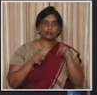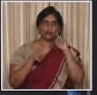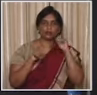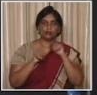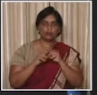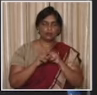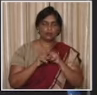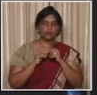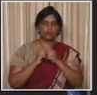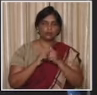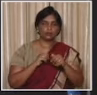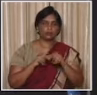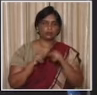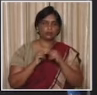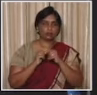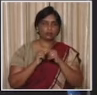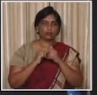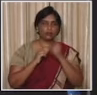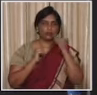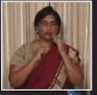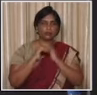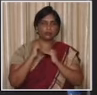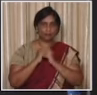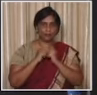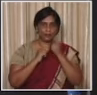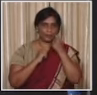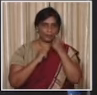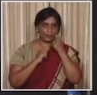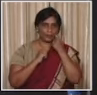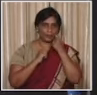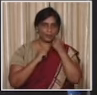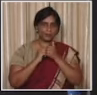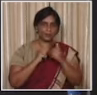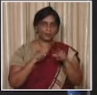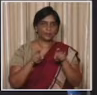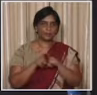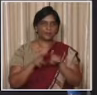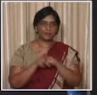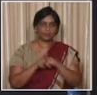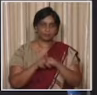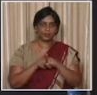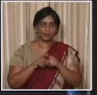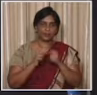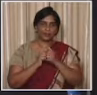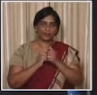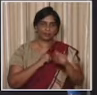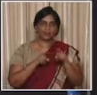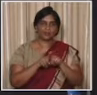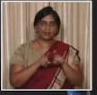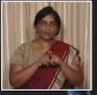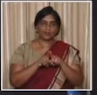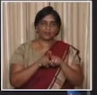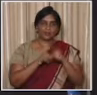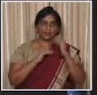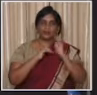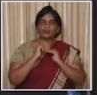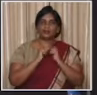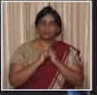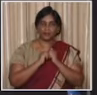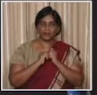නිසා තේකෝපයක් හරි අමාත්‍යාංශ ඇතුලේ මොනකොට ඔය මාෆියාවකින් ප්‍රවේශම් වෙන්න කියන එක ගරු ඇමතුමාටත් ඔබතුමියටත් රාජ්‍ය ඇමතුමාටත් කියන්න